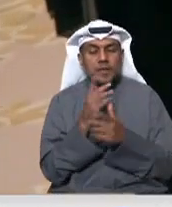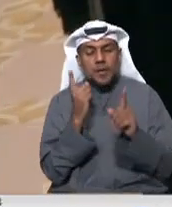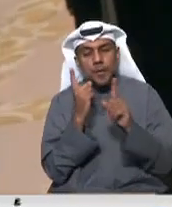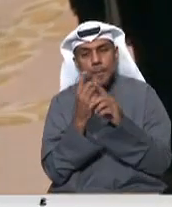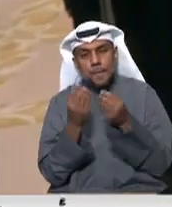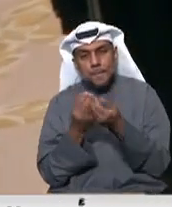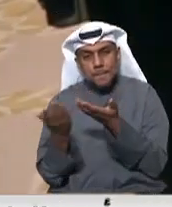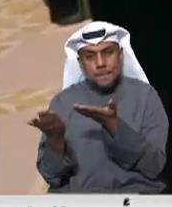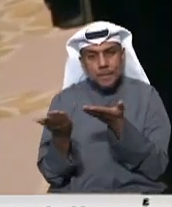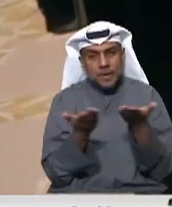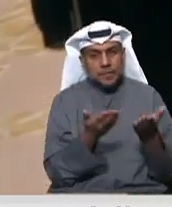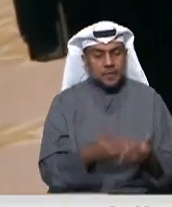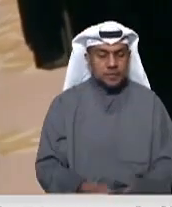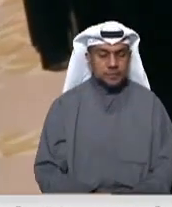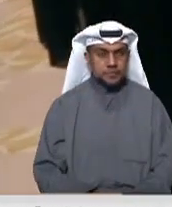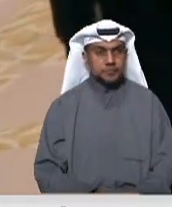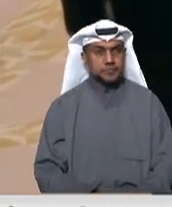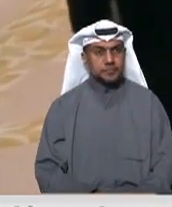عبد الله الجابر